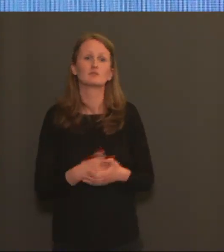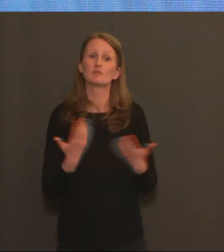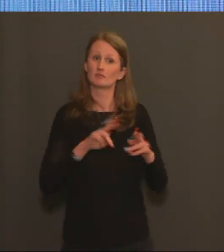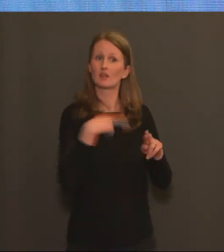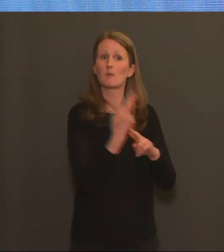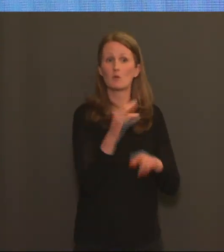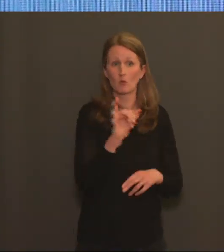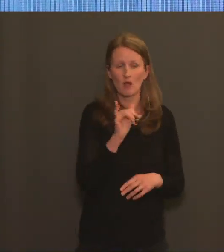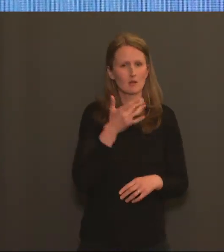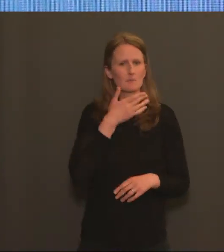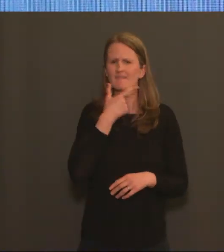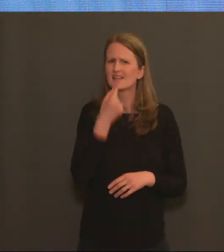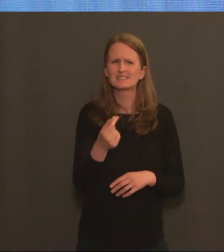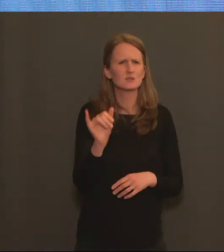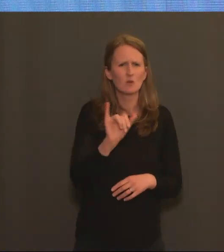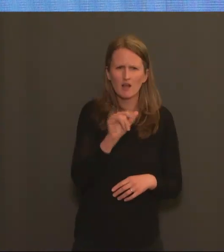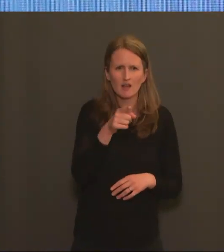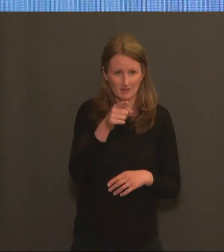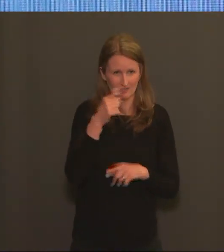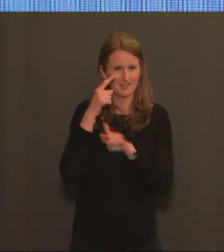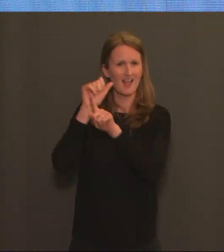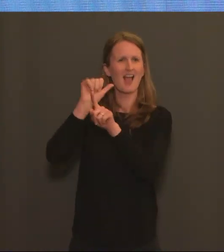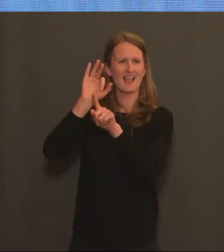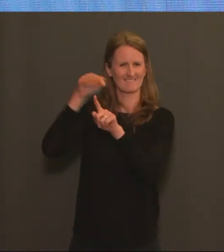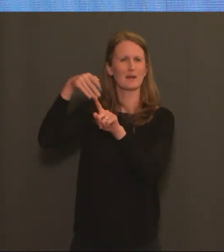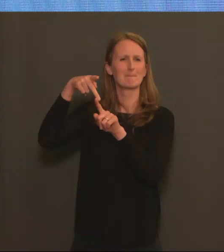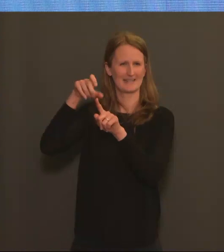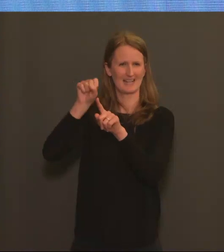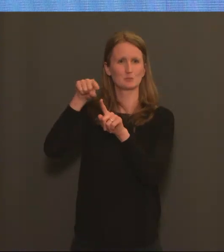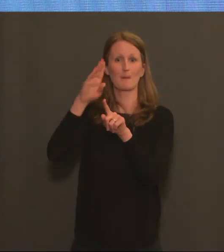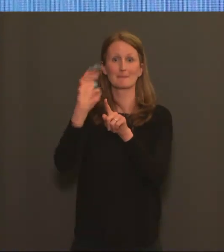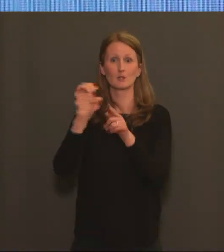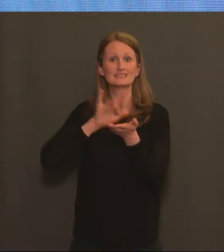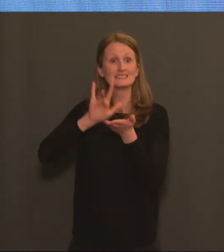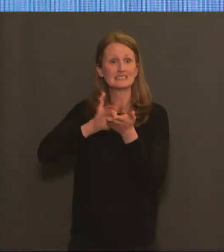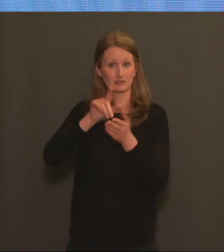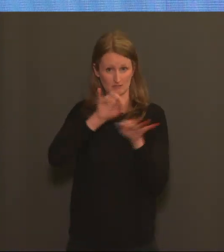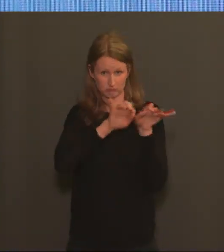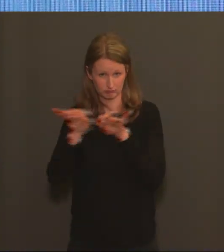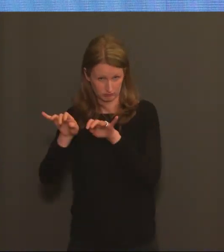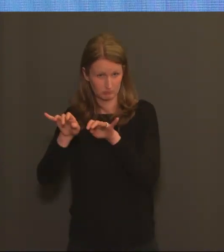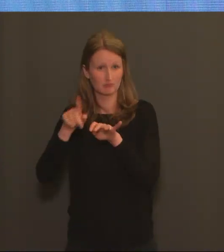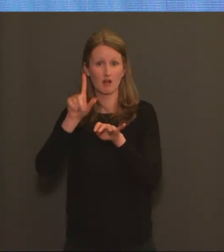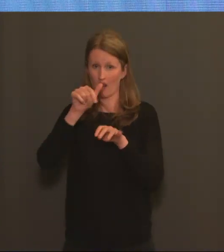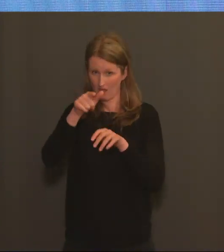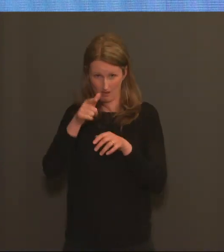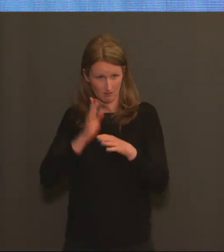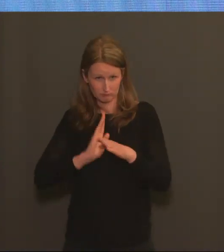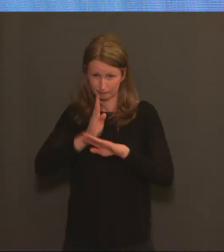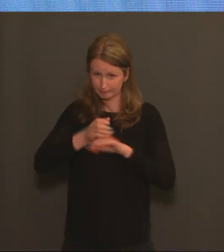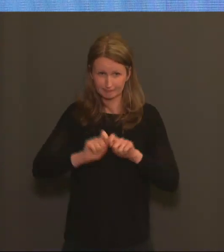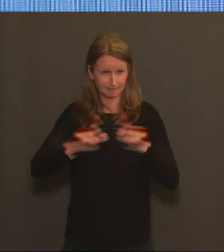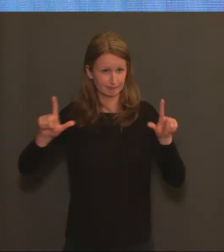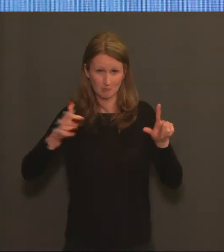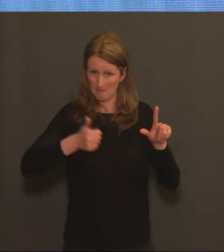afmps.be. Cette possibilité est offerte à tous. Les patients eux-mêmes ou les membres de leur famille peuvent